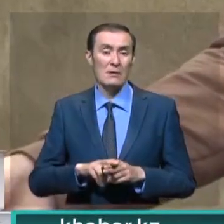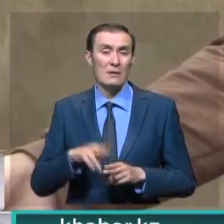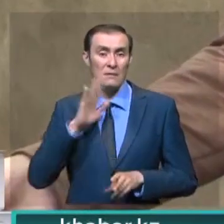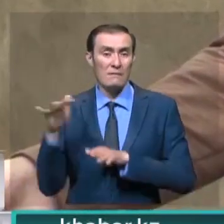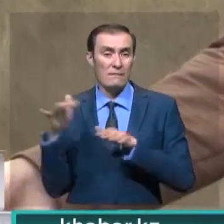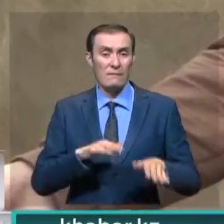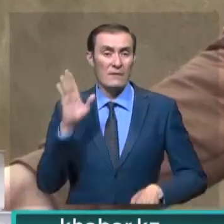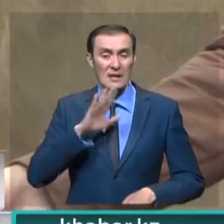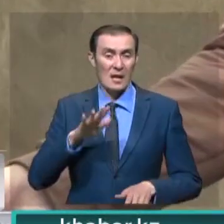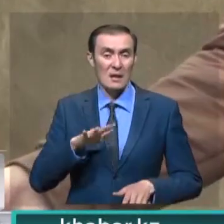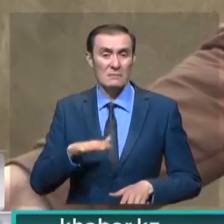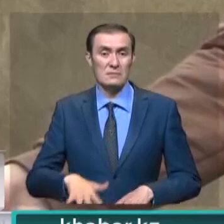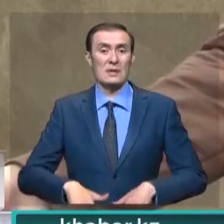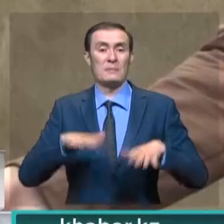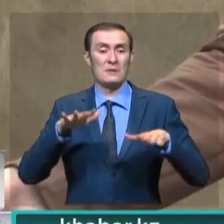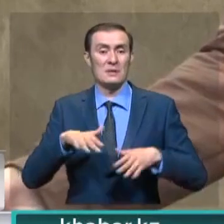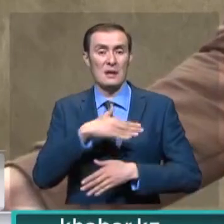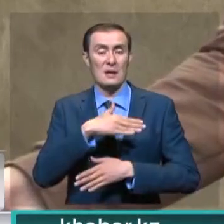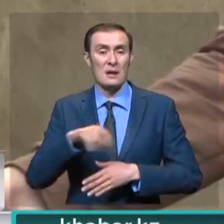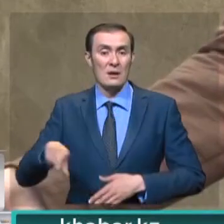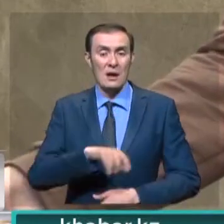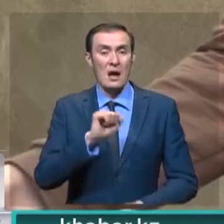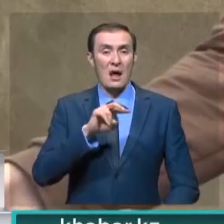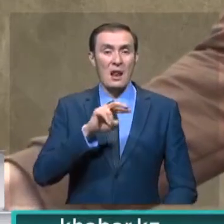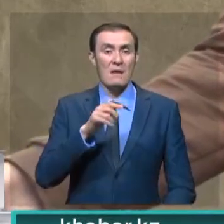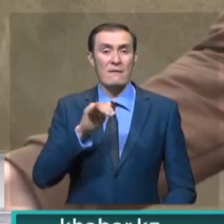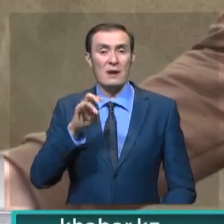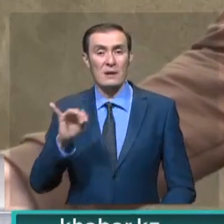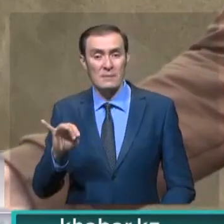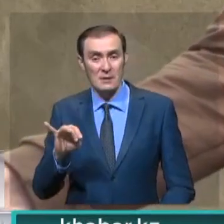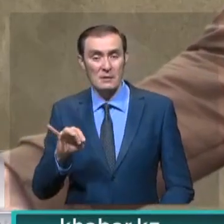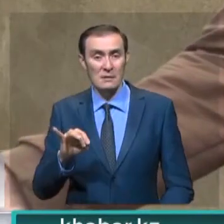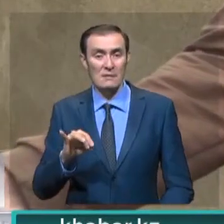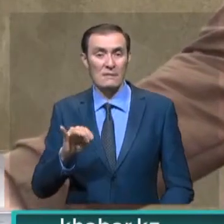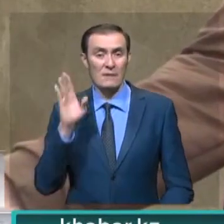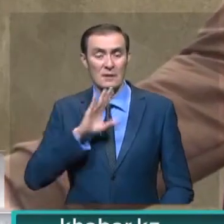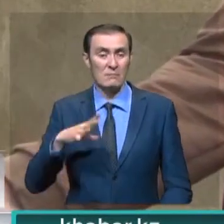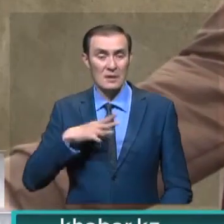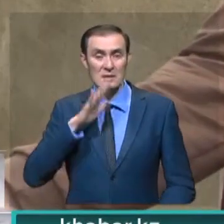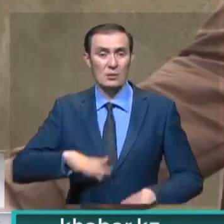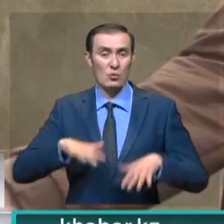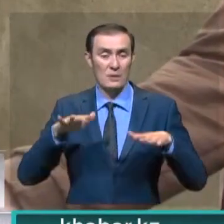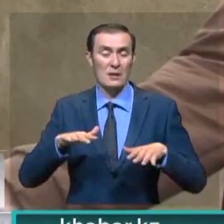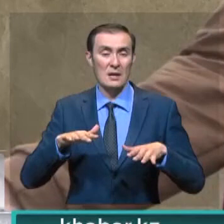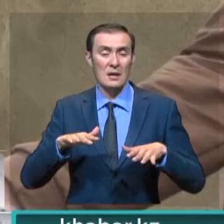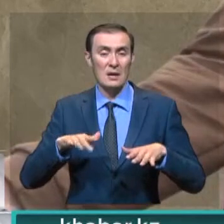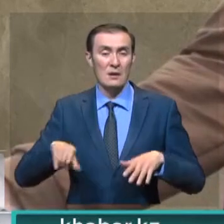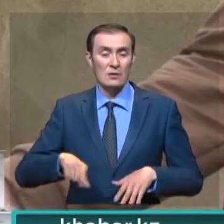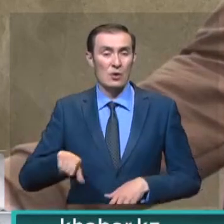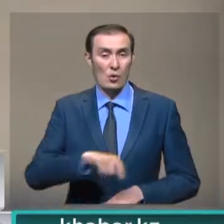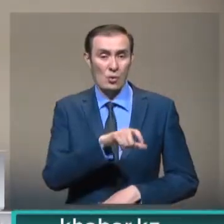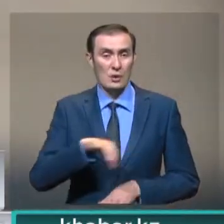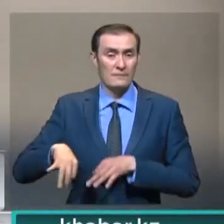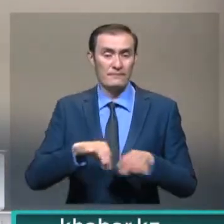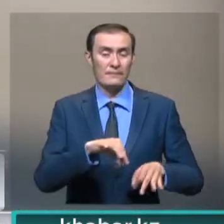вся вода скопилась на проспекте Аль-Фараби. Была затоплена арычная сеть и проезжая часть